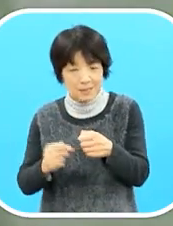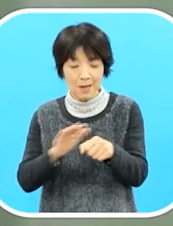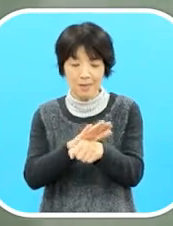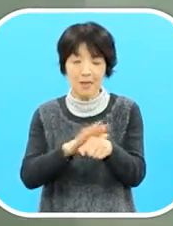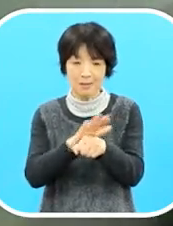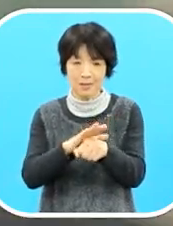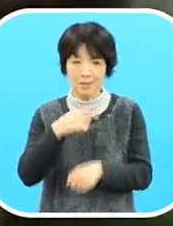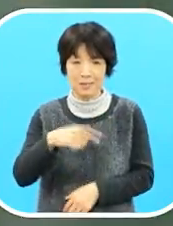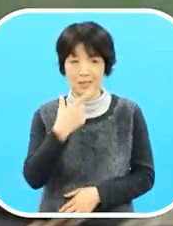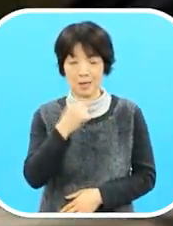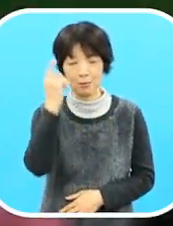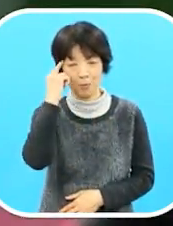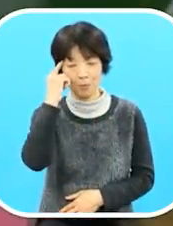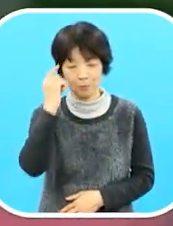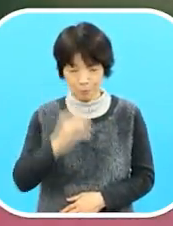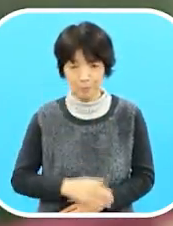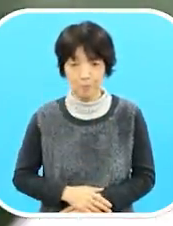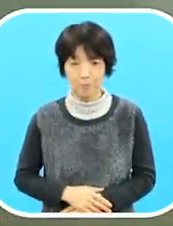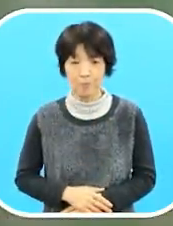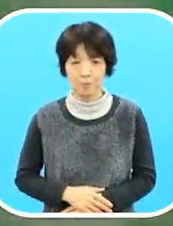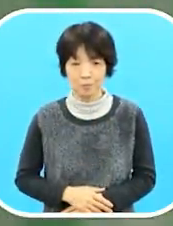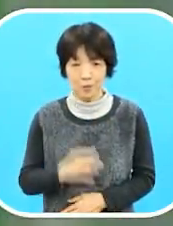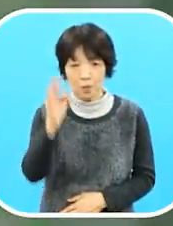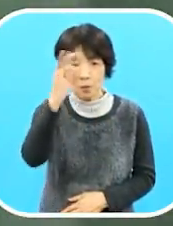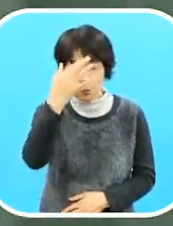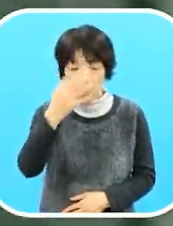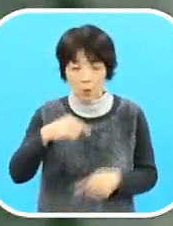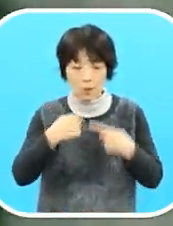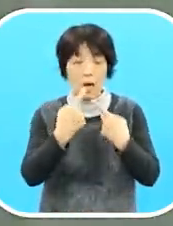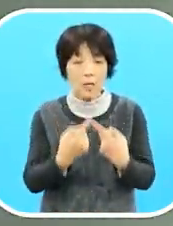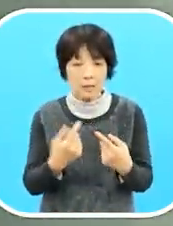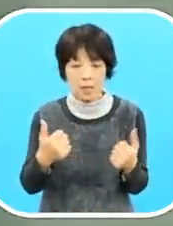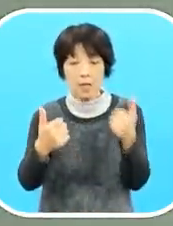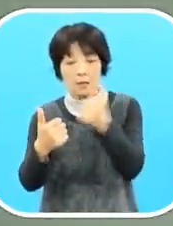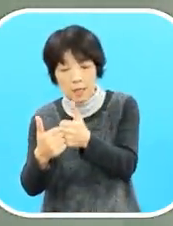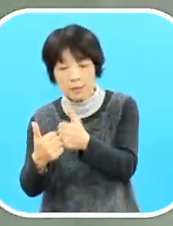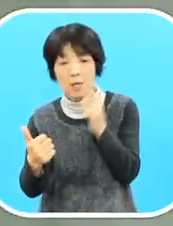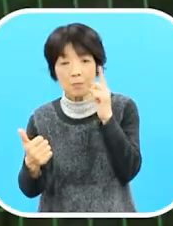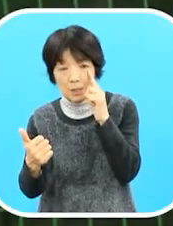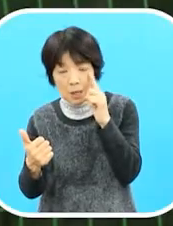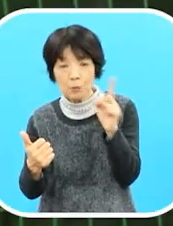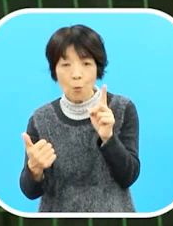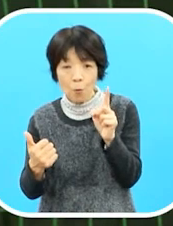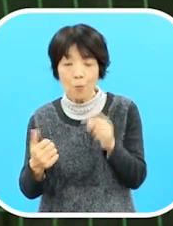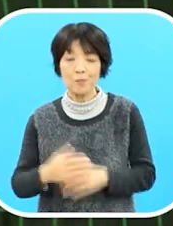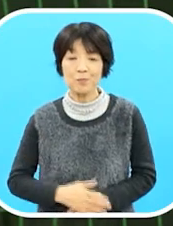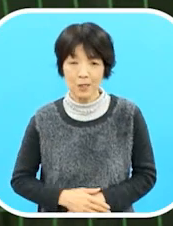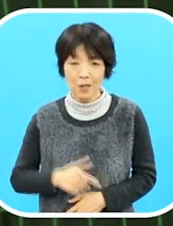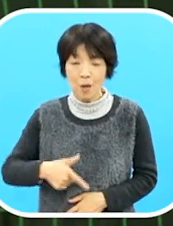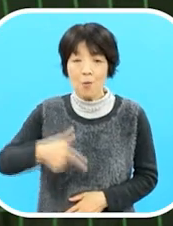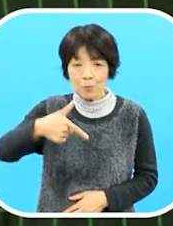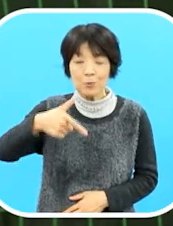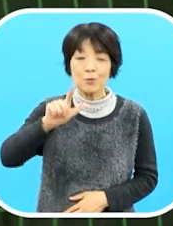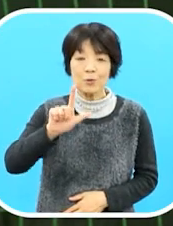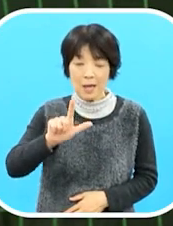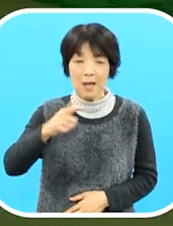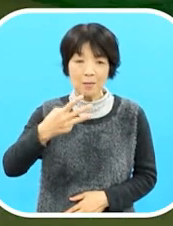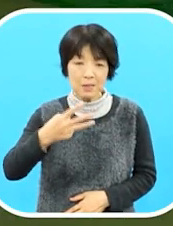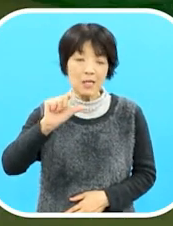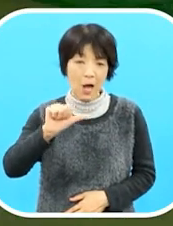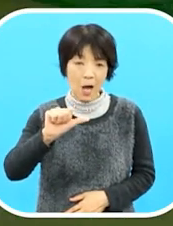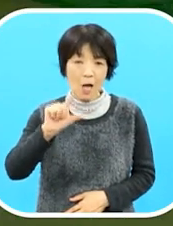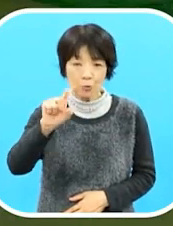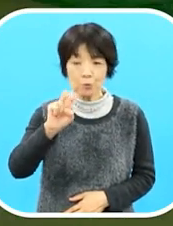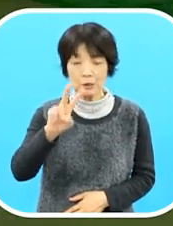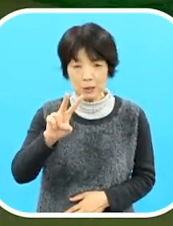ていかなきゃいけないと思います。 プロに入って対戦してみたいバッターって言います？ は い、 プレミア12でも活躍していた